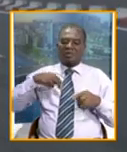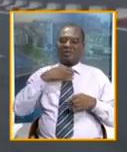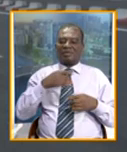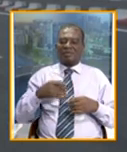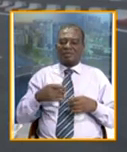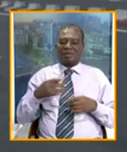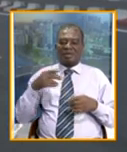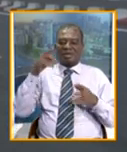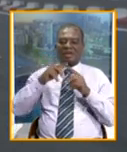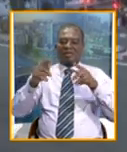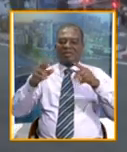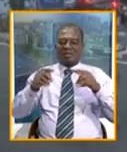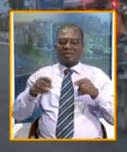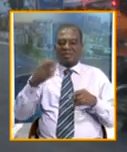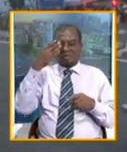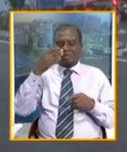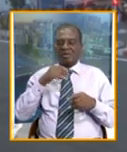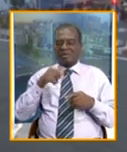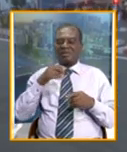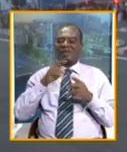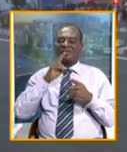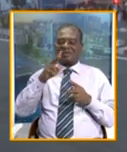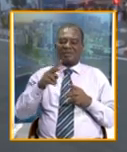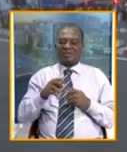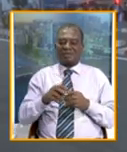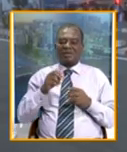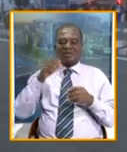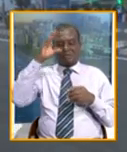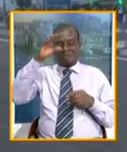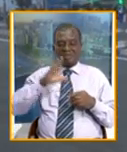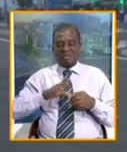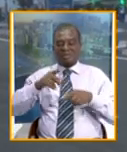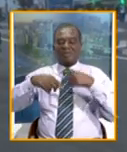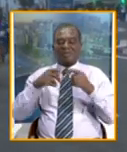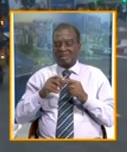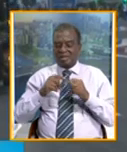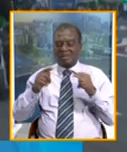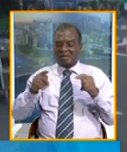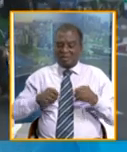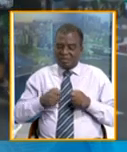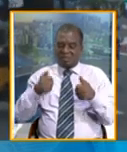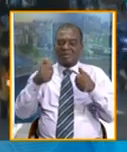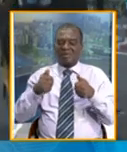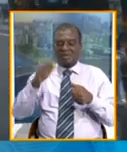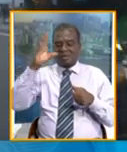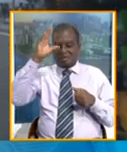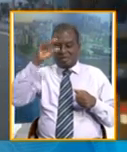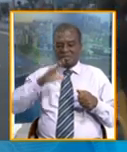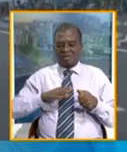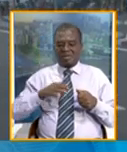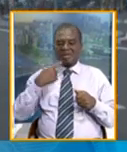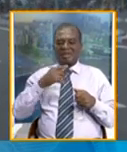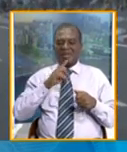la RTI, on a su que c'est la réalité. Ce monsieur, vraiment, il allait très tôt. Il allait très tôt. Un